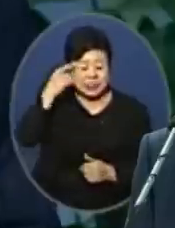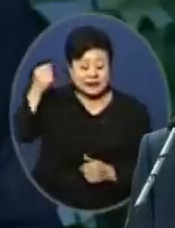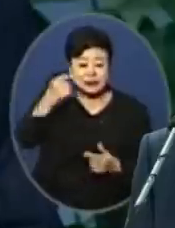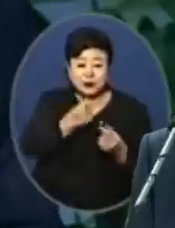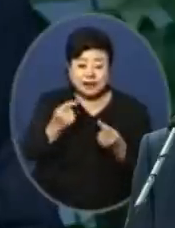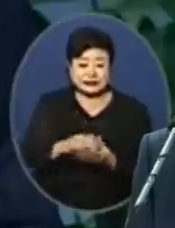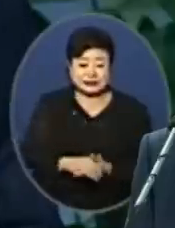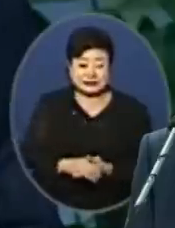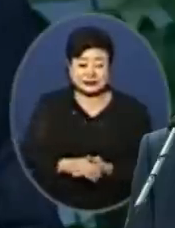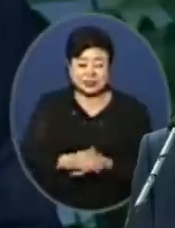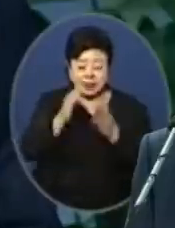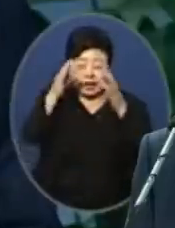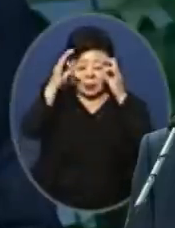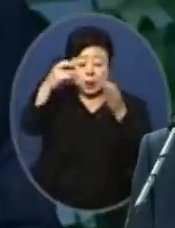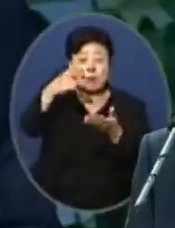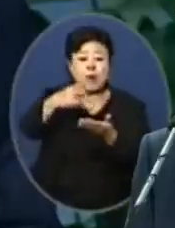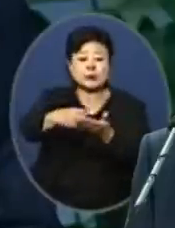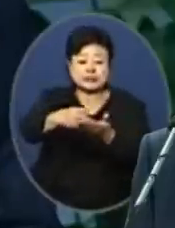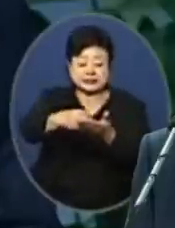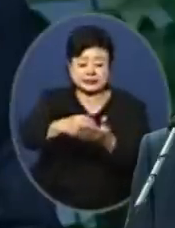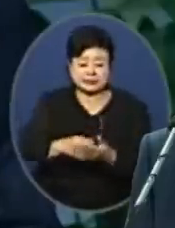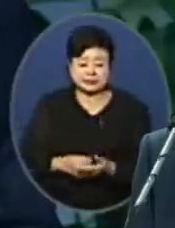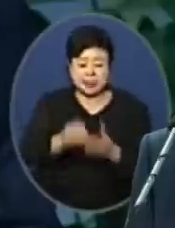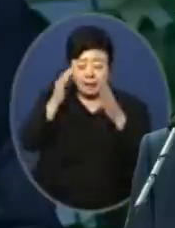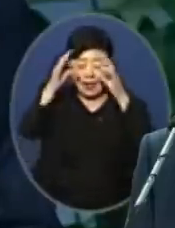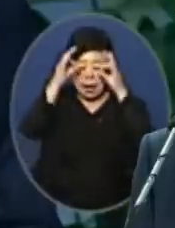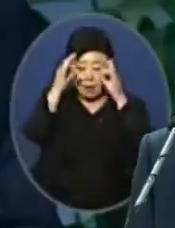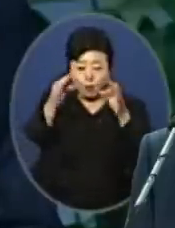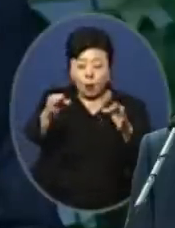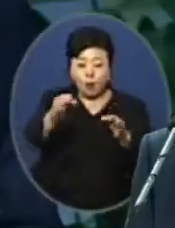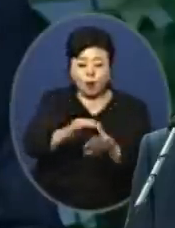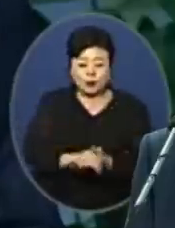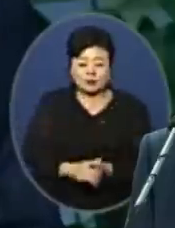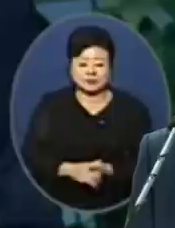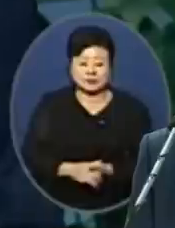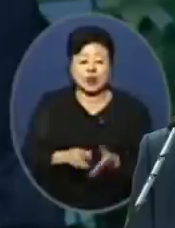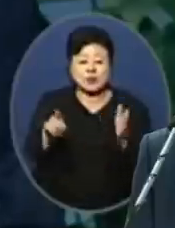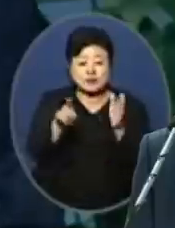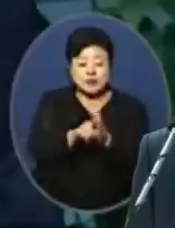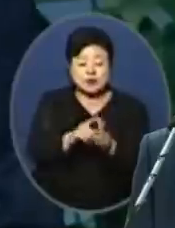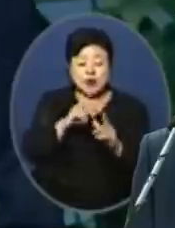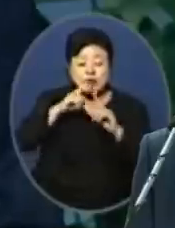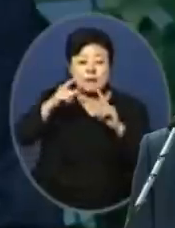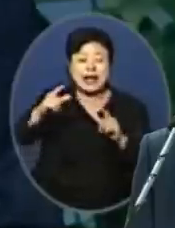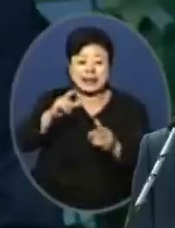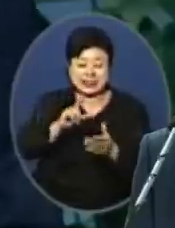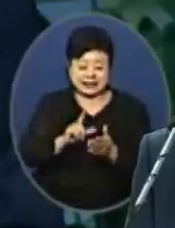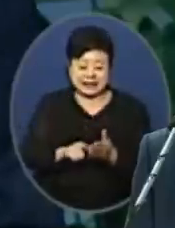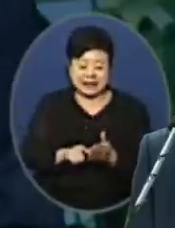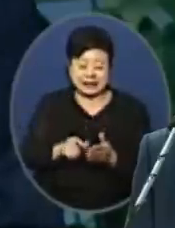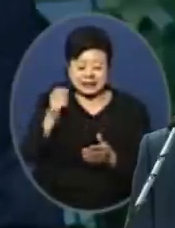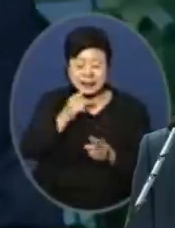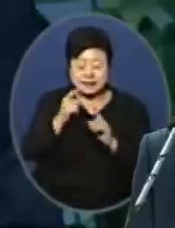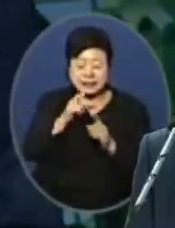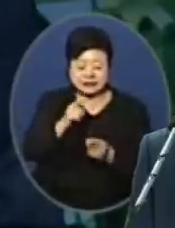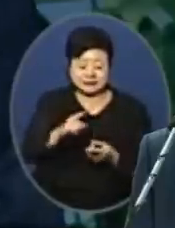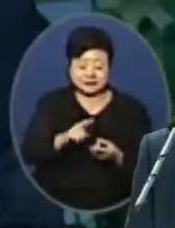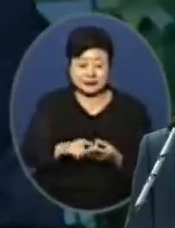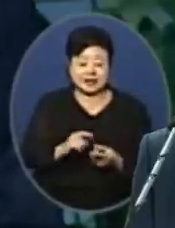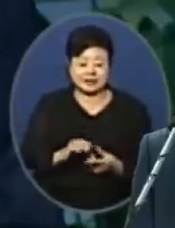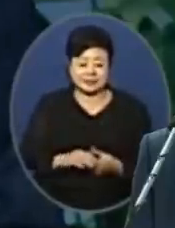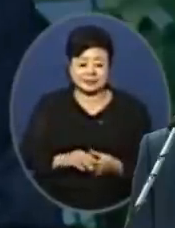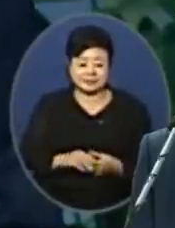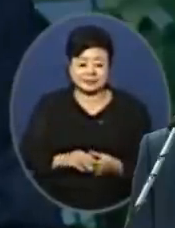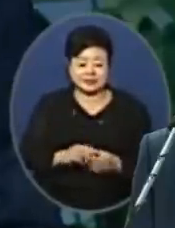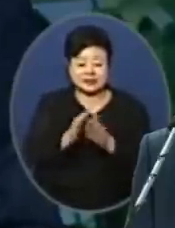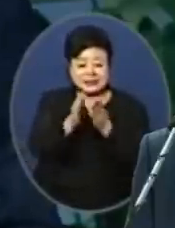것처럼 바라봄의 법칙으로 바라보고 믿고 말하면 성경 말씀이 다 여러분 것이